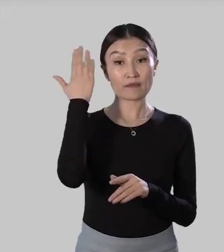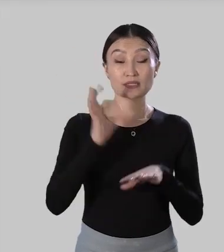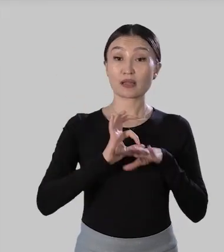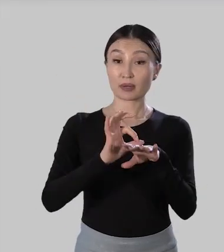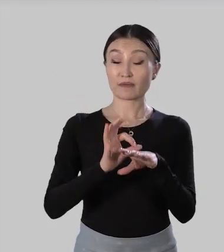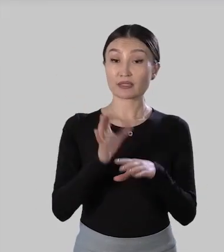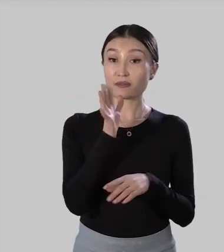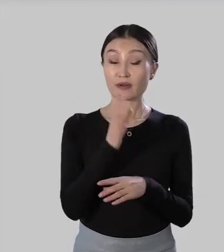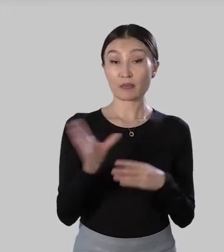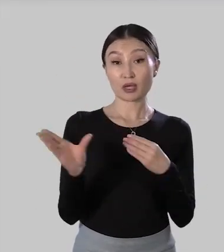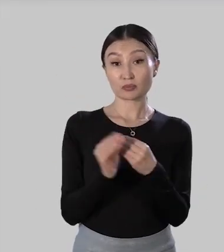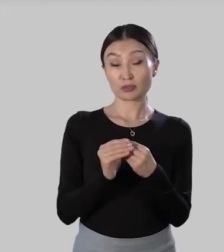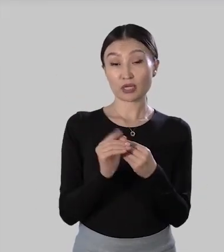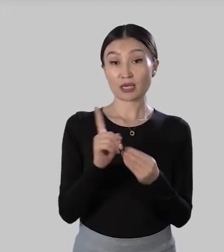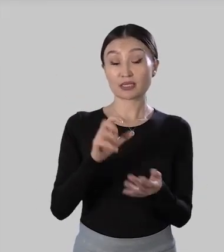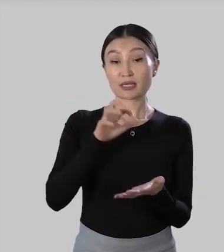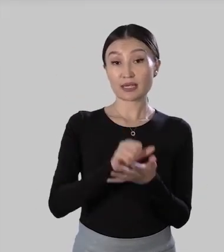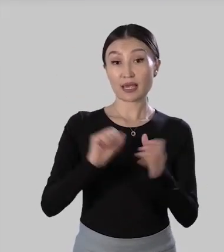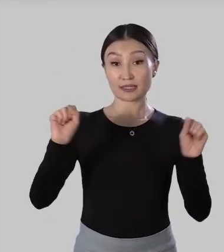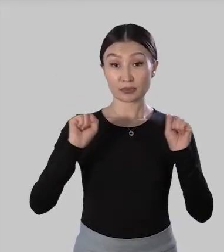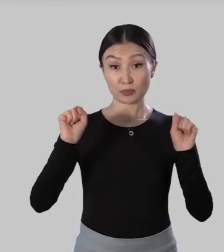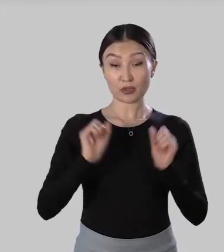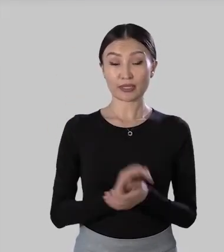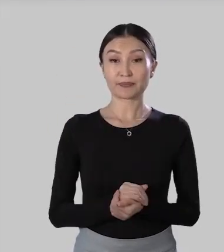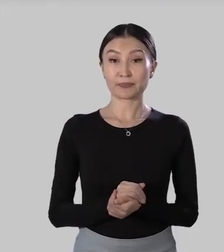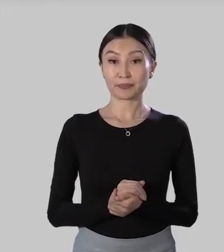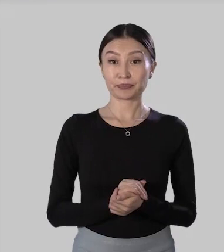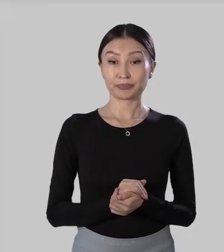весело проводить время вместе за занятиями спортом.